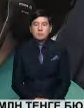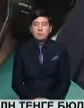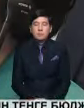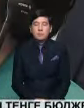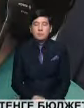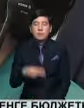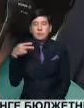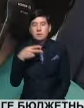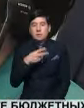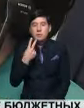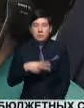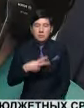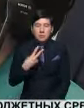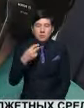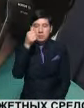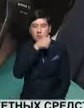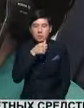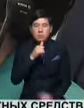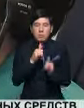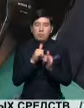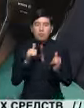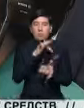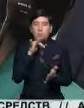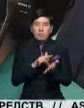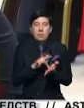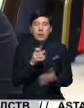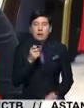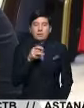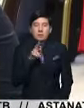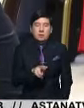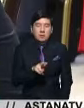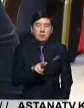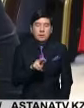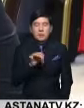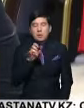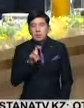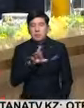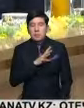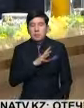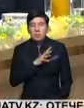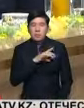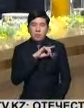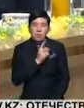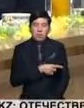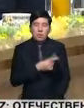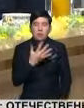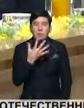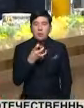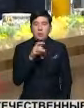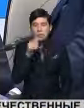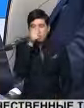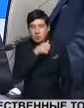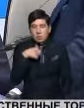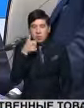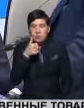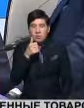В 2022 году мы запустили крупнейший в Центральной Азии завод по производству полипропилена мощностью 500 тысяч тонн в год. В настоящее время